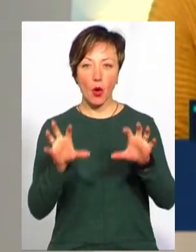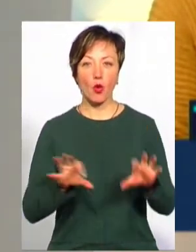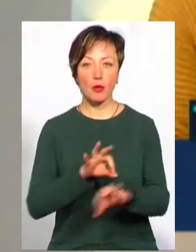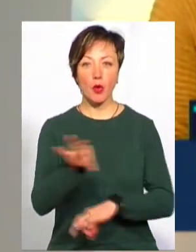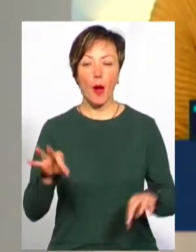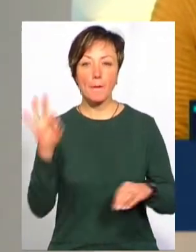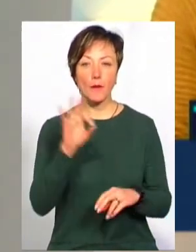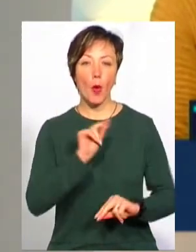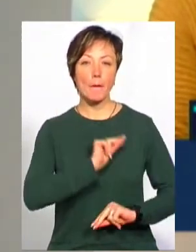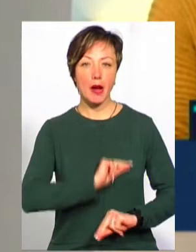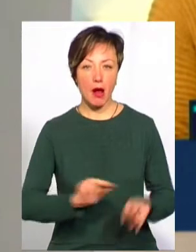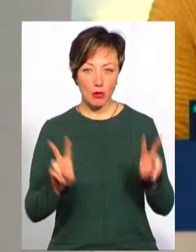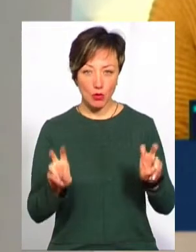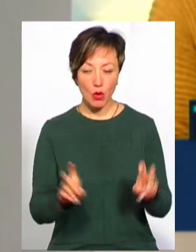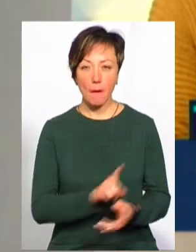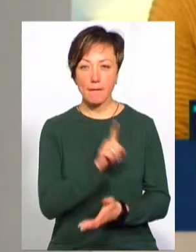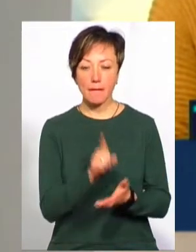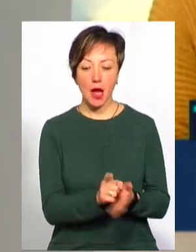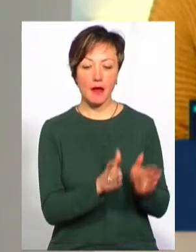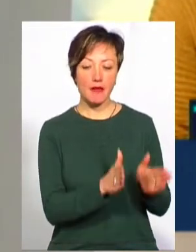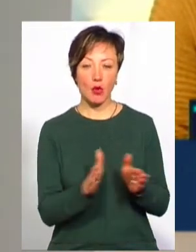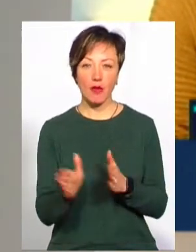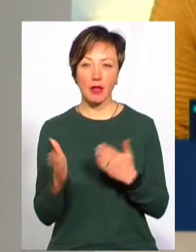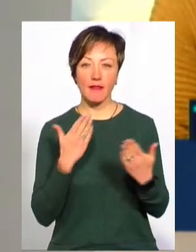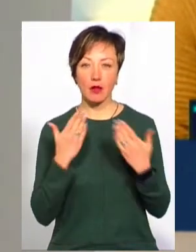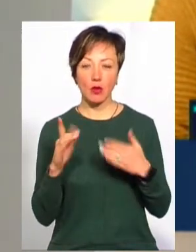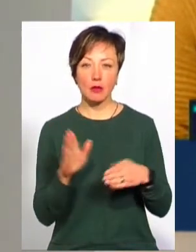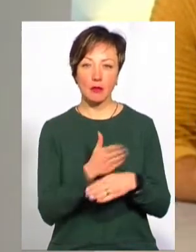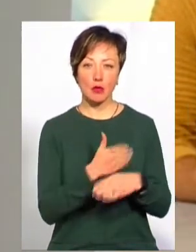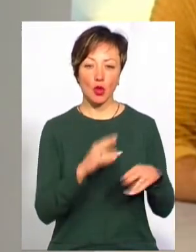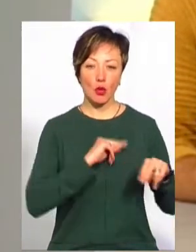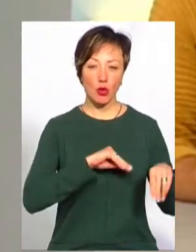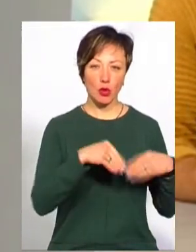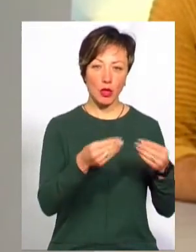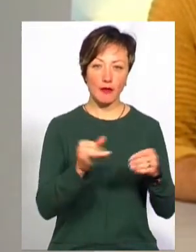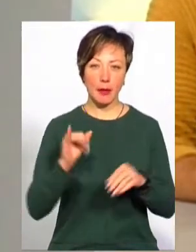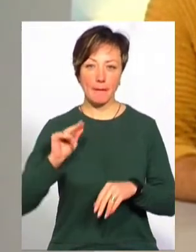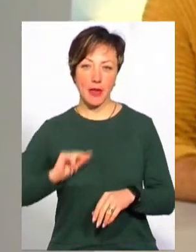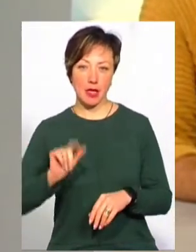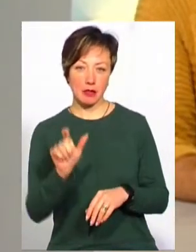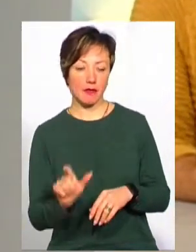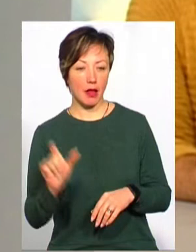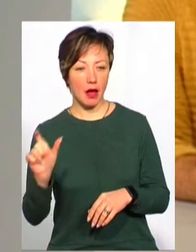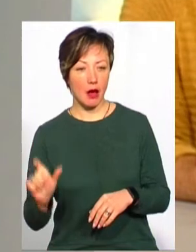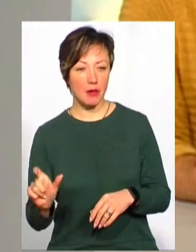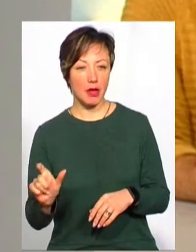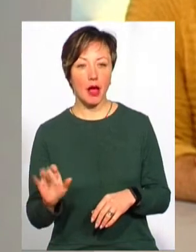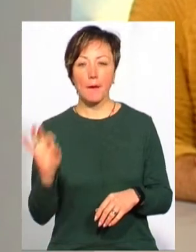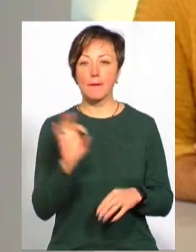про працю, який має врегулювати відносини між роботодавцями та працівниками.